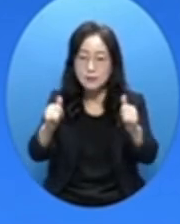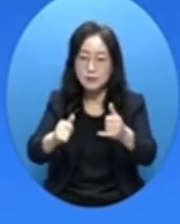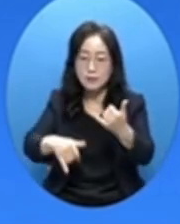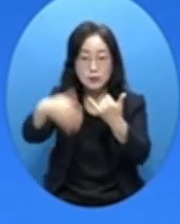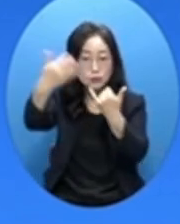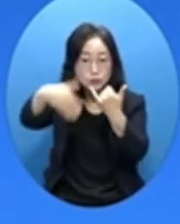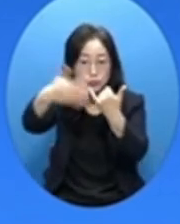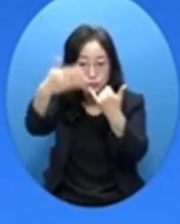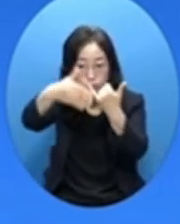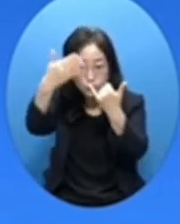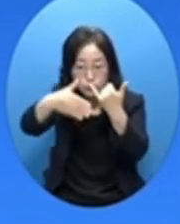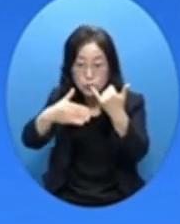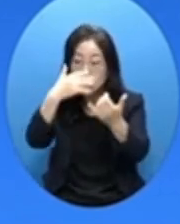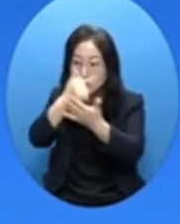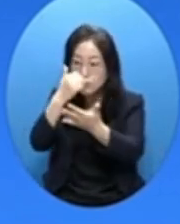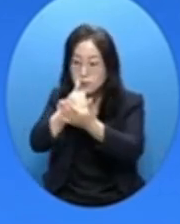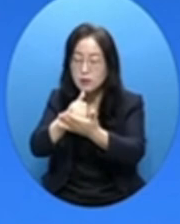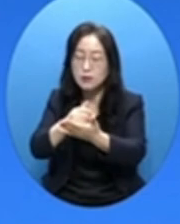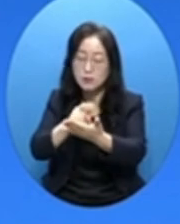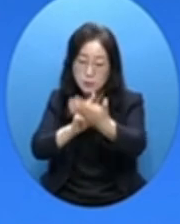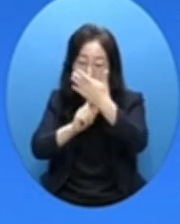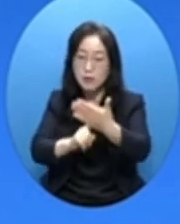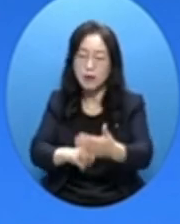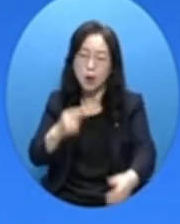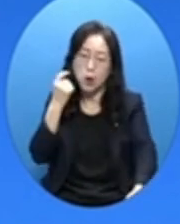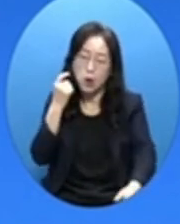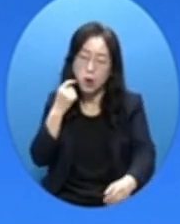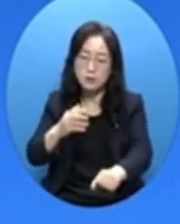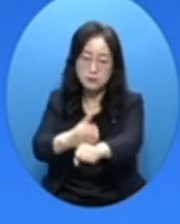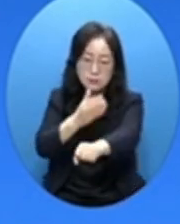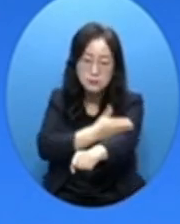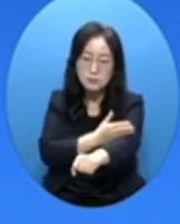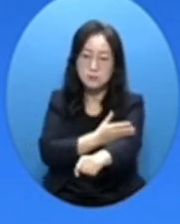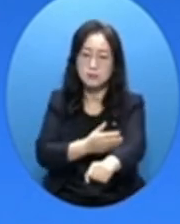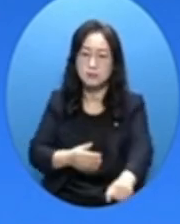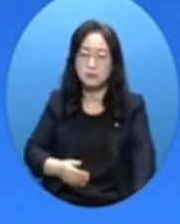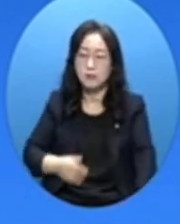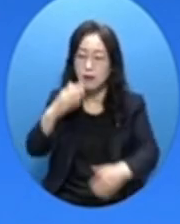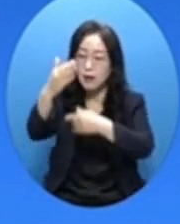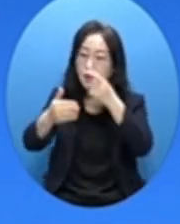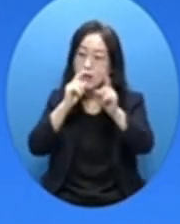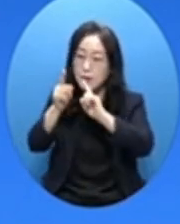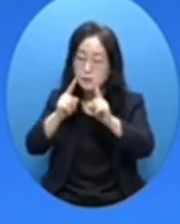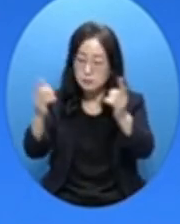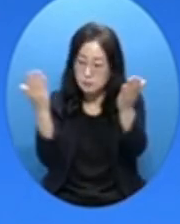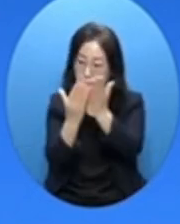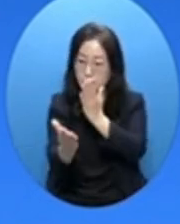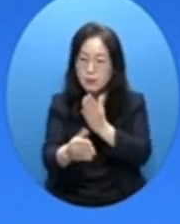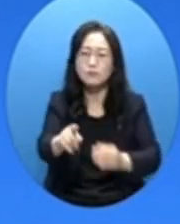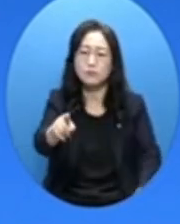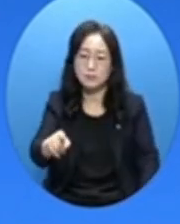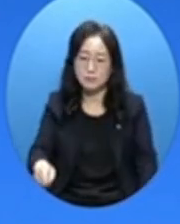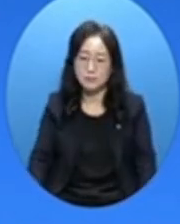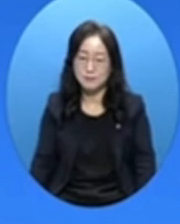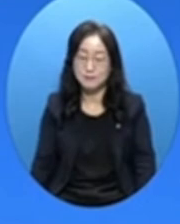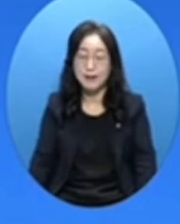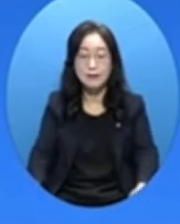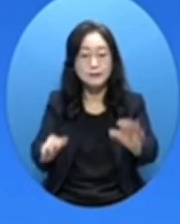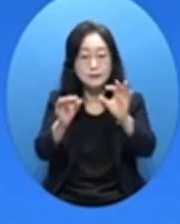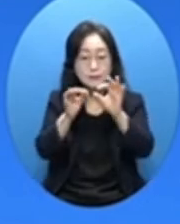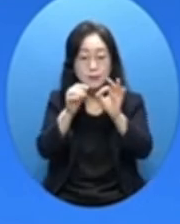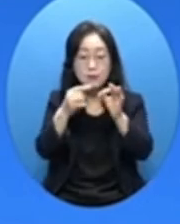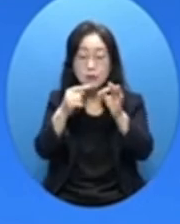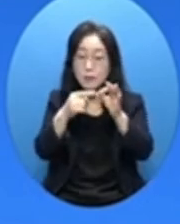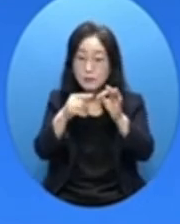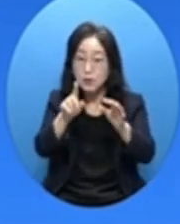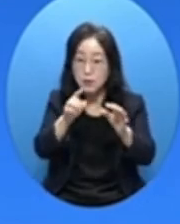얼마나 많은 사람들이 유튜브를 통해서 죄를 짓고 있는지 모릅니다. 악성 루머로 죄를 짓고 있는지 모릅니다. 성경이 하지 말라 하는 것은 하지 말아야 됩니다. 열 번째 계명은